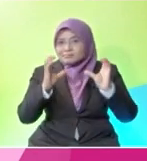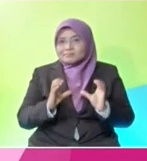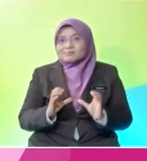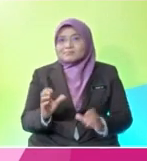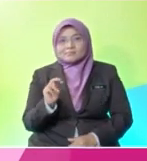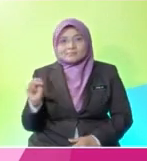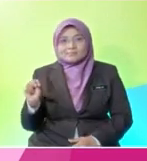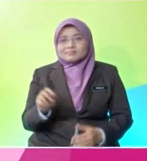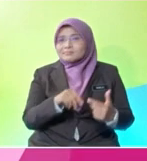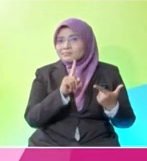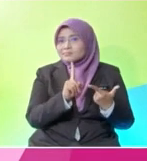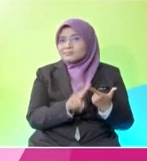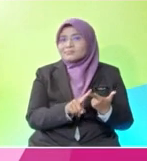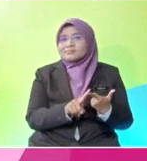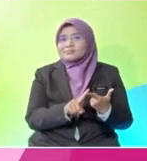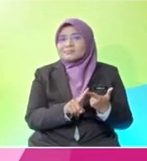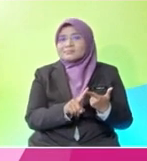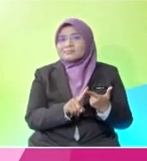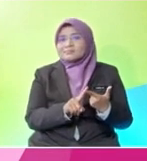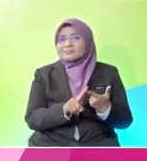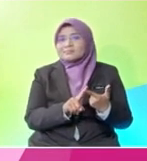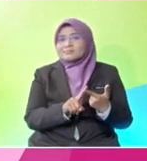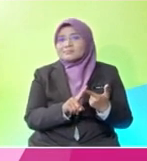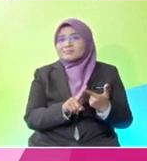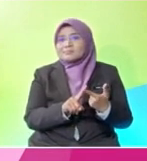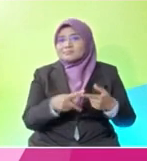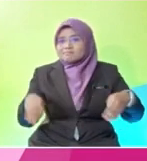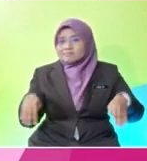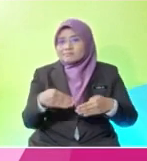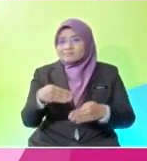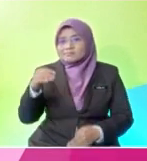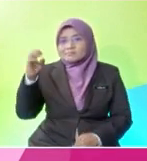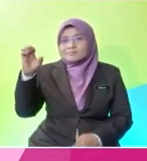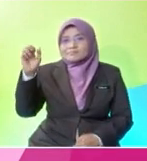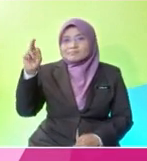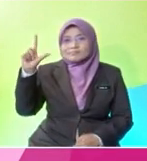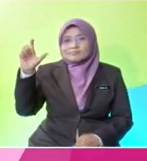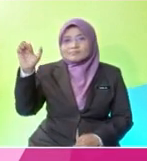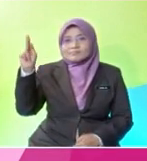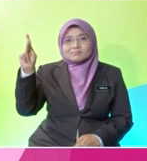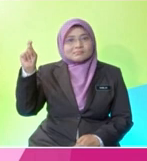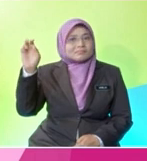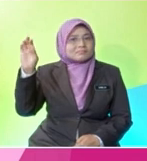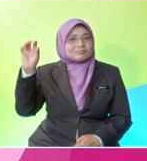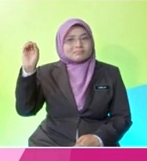sini kemudian nampak juga Eh lihat rumah ada enggak ke sini guys